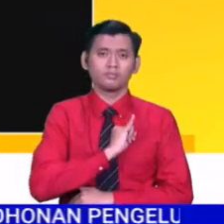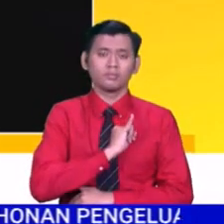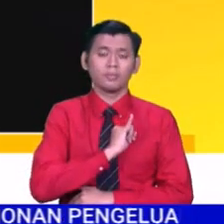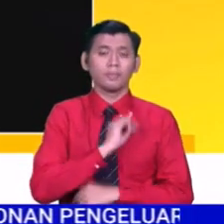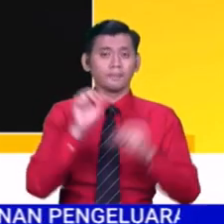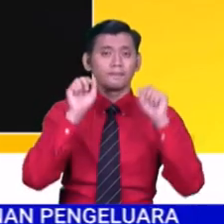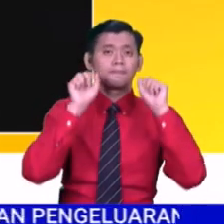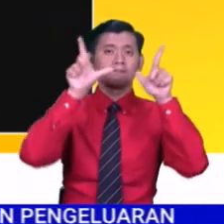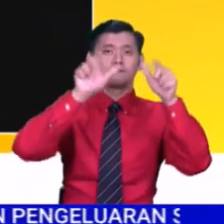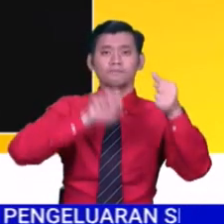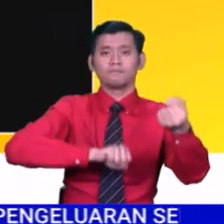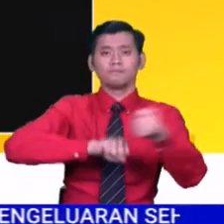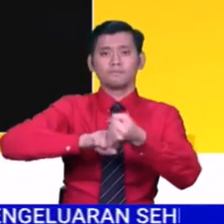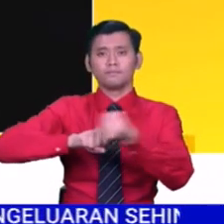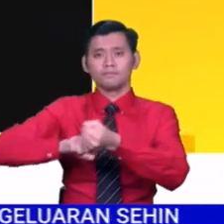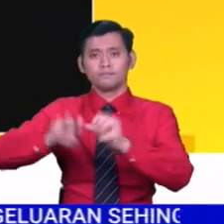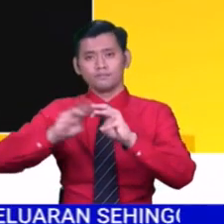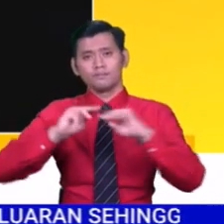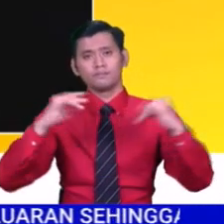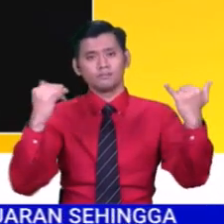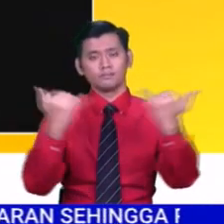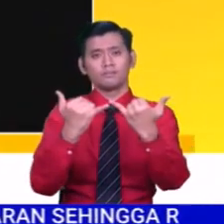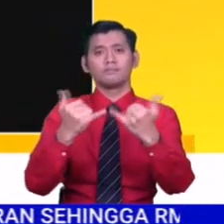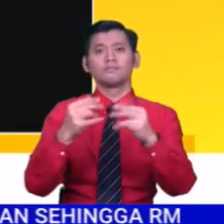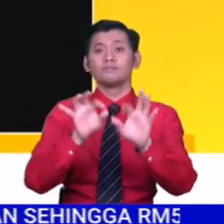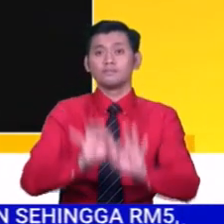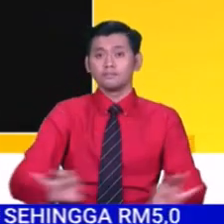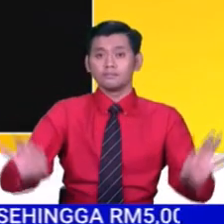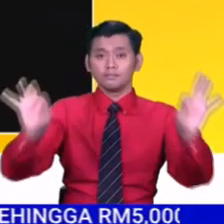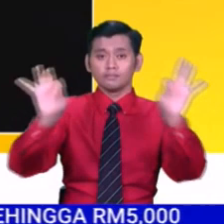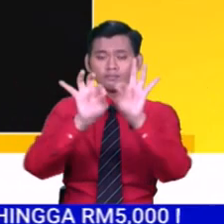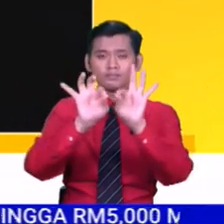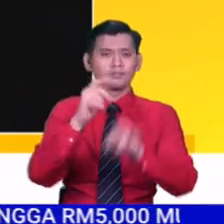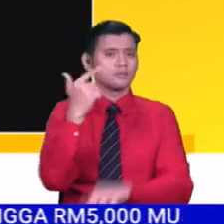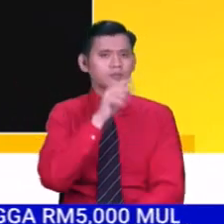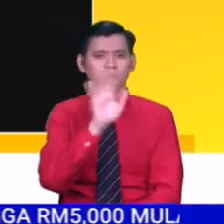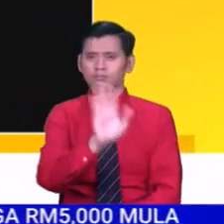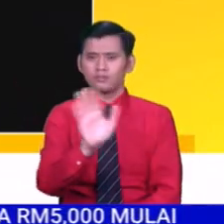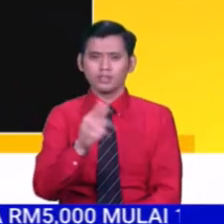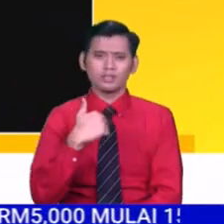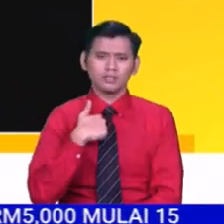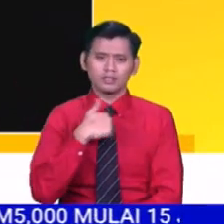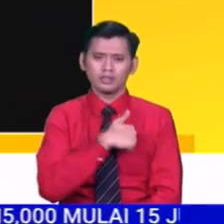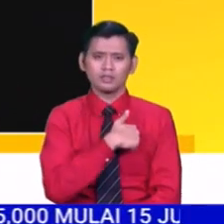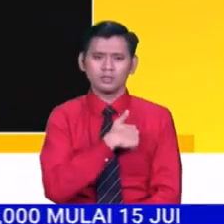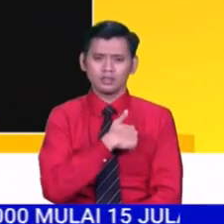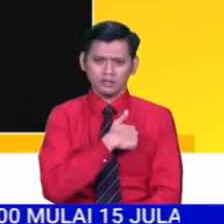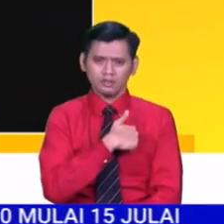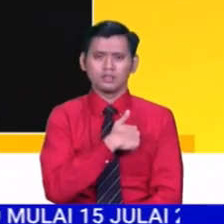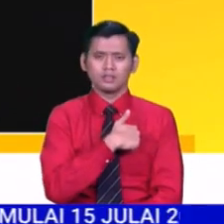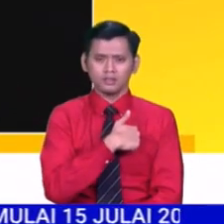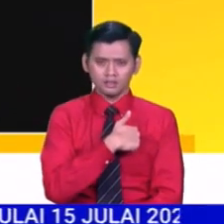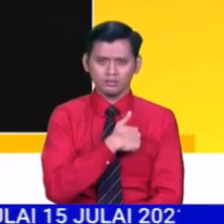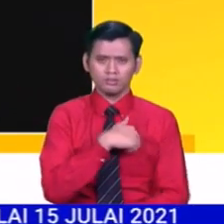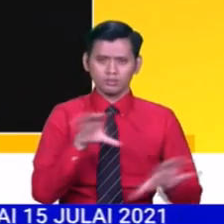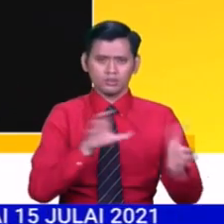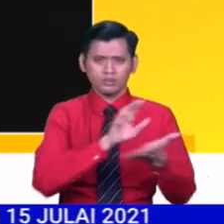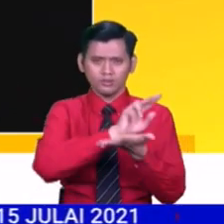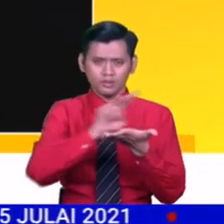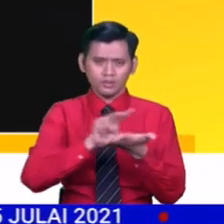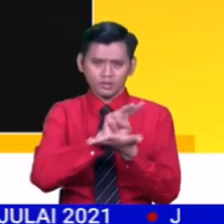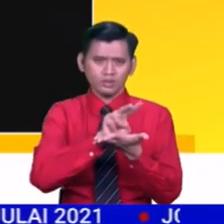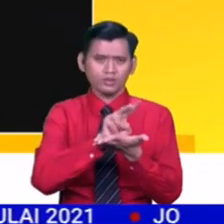awareness, sokongan daripada masyarakat sekitar ni penting sangat. Jangan kita duk asyik merakam dan menyebarkannya kerana ia